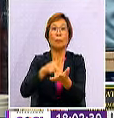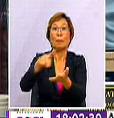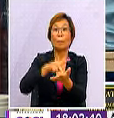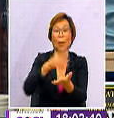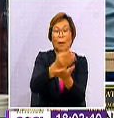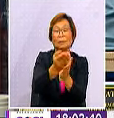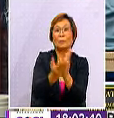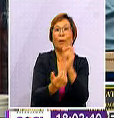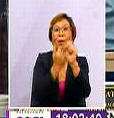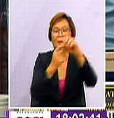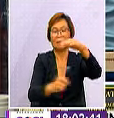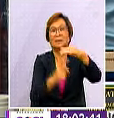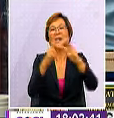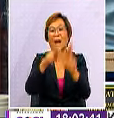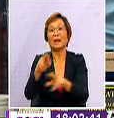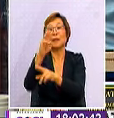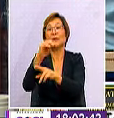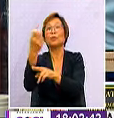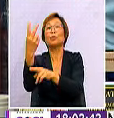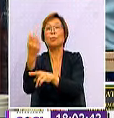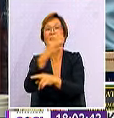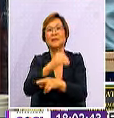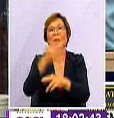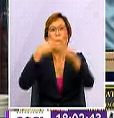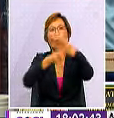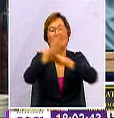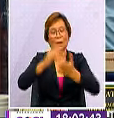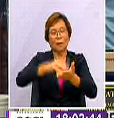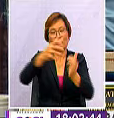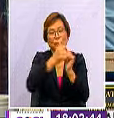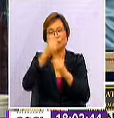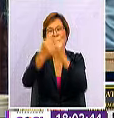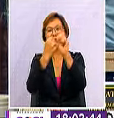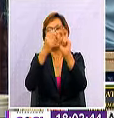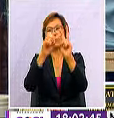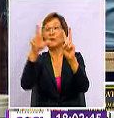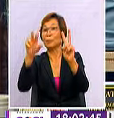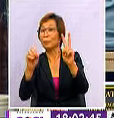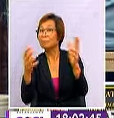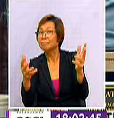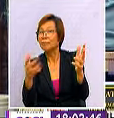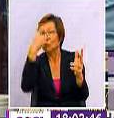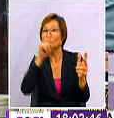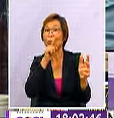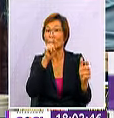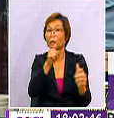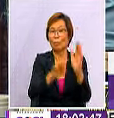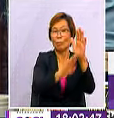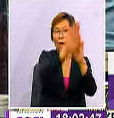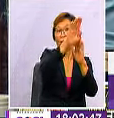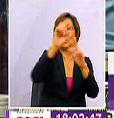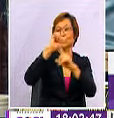keutamaan dasar rancangan Malaysia ke-12 dan juga wawasan kemakmuran bersama 2030. Ini bagi memastikan